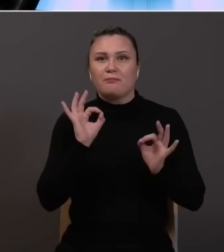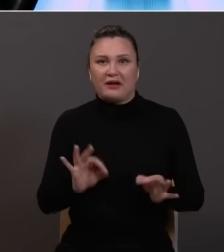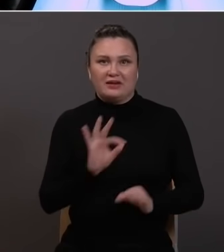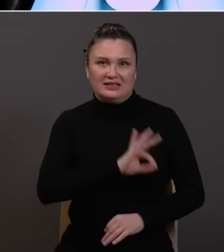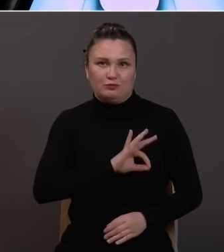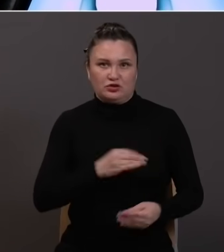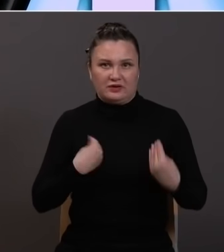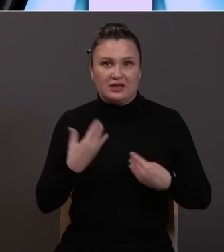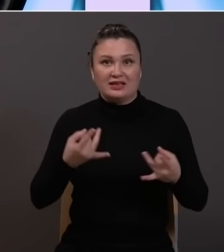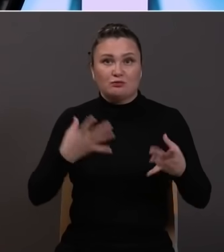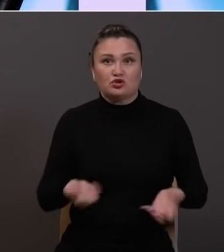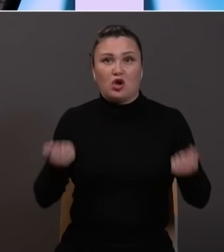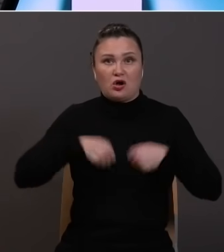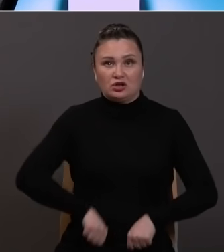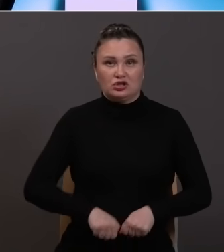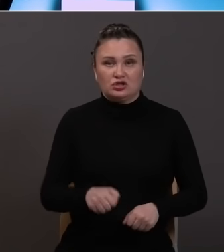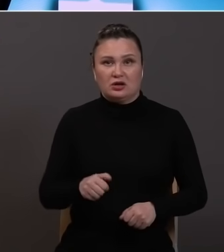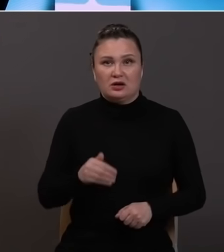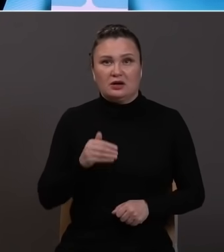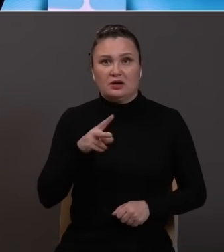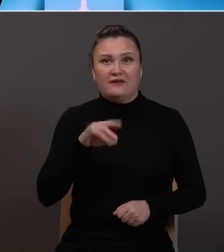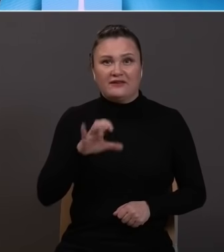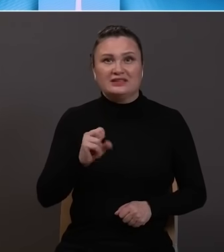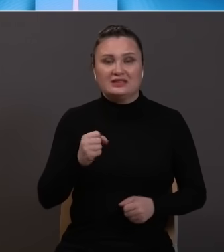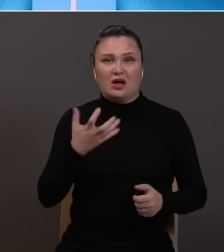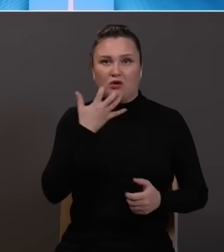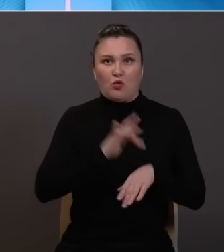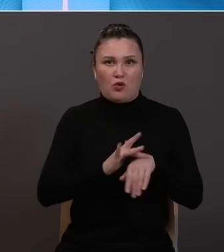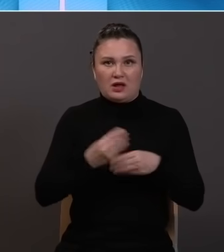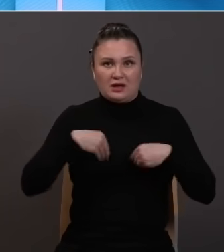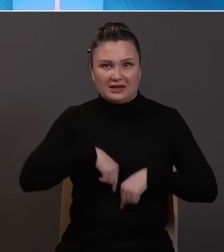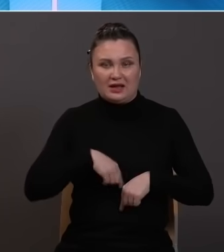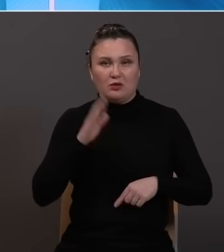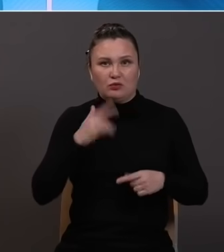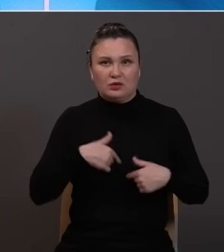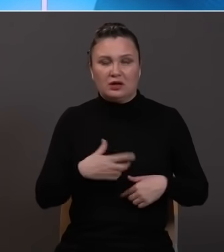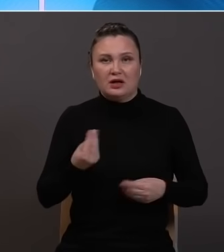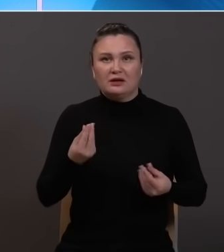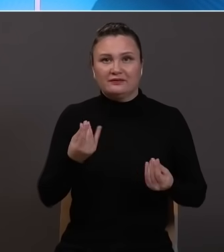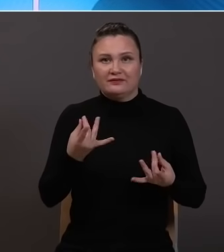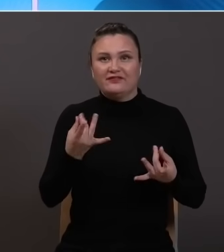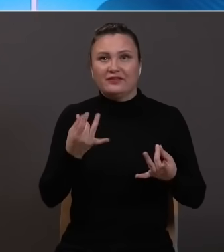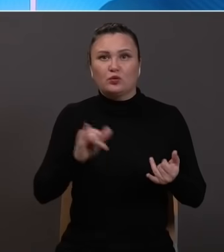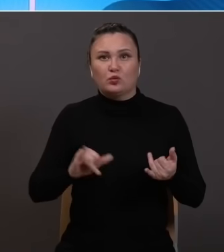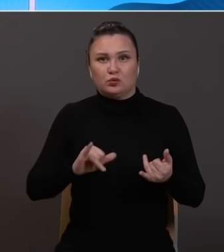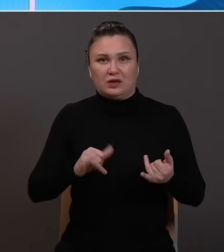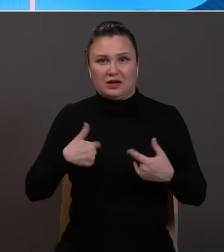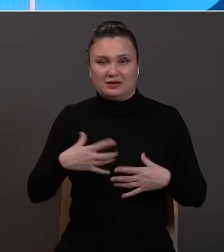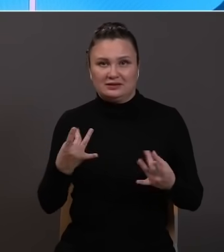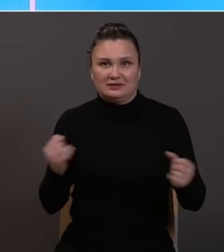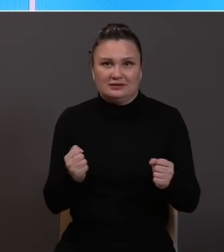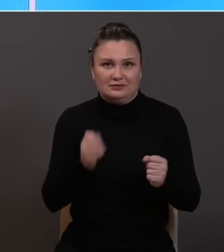использованная. Потому что если ты просто оденешь там флис на голое тело, он не будет работать, потому что у тебя нету влагоотводящей термички. А,